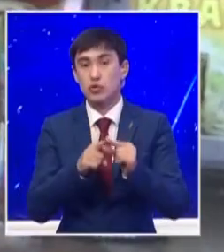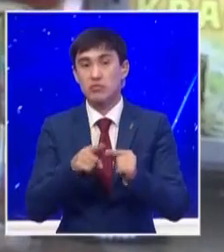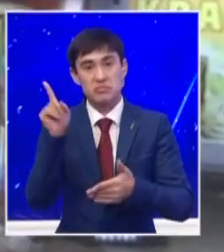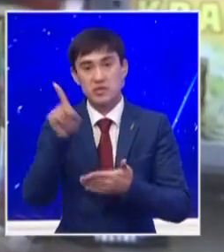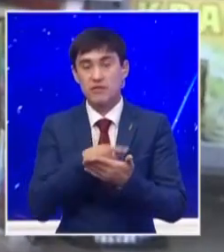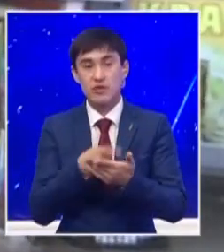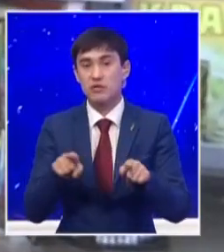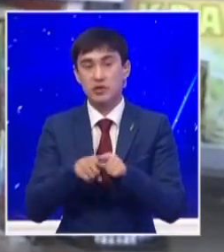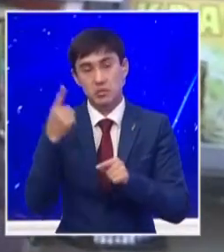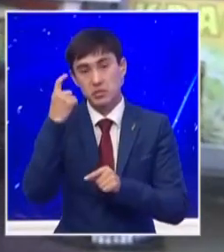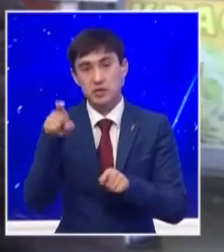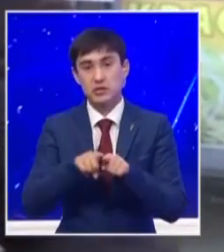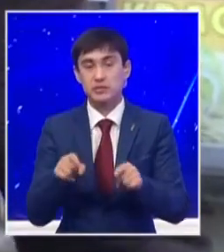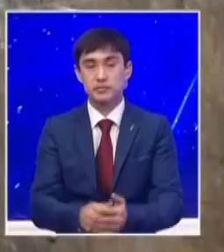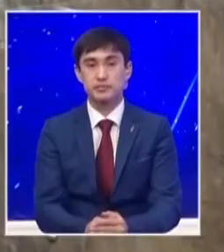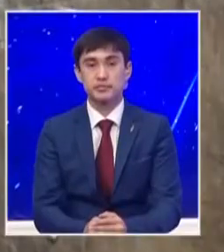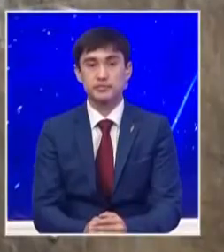Я не верю в эти